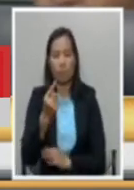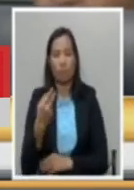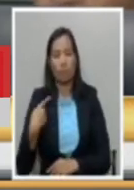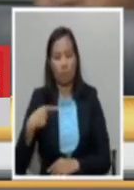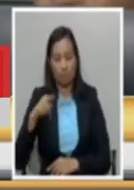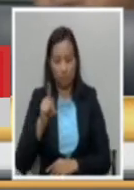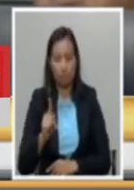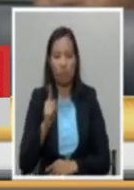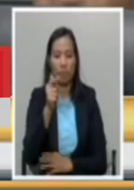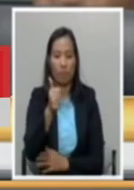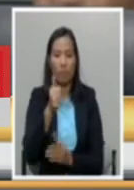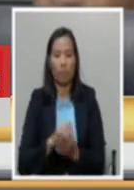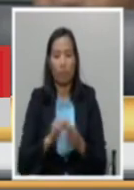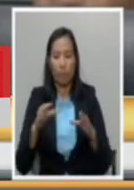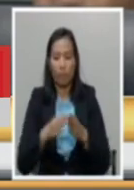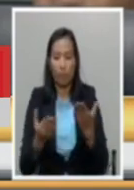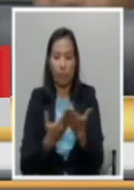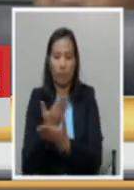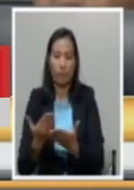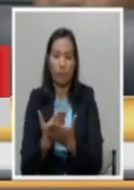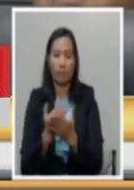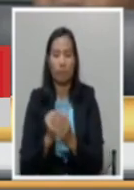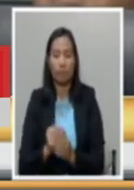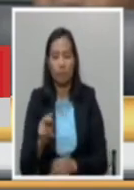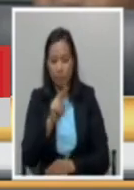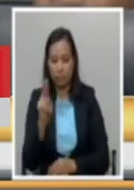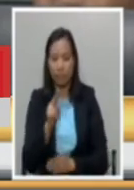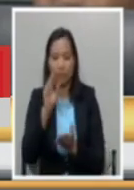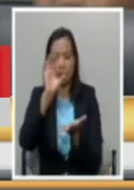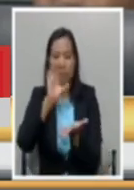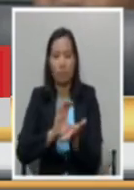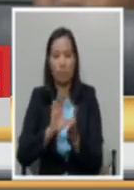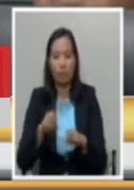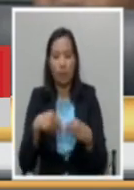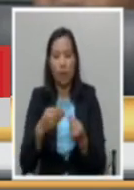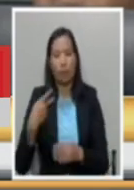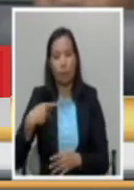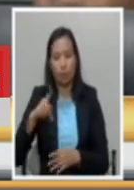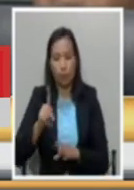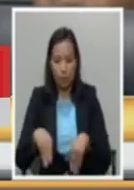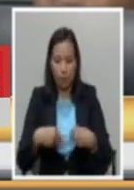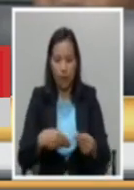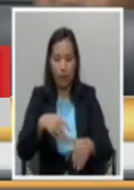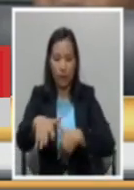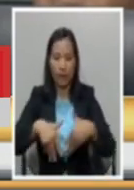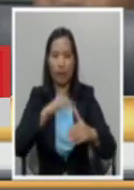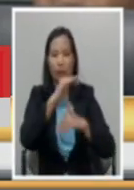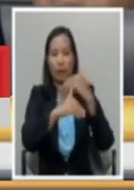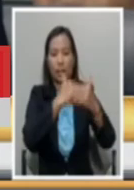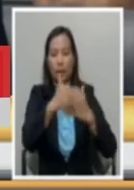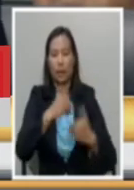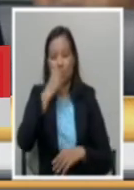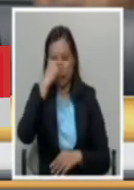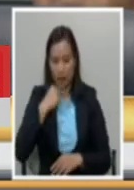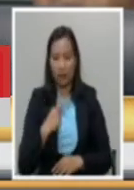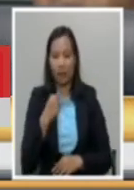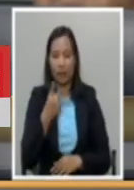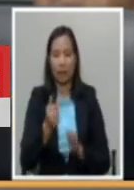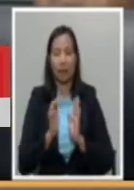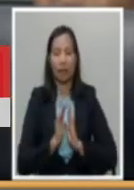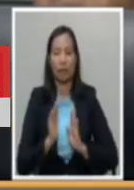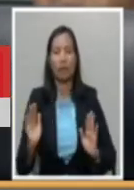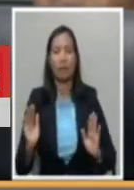ดของการพิจารณางบประมาณและการใช้เงินงบประมาณให้เกิดประโยชน์สูงสุดของการพัฒนาประเทศครับท่านประธานครับขอบคุณมาในโอกาส